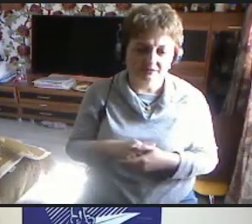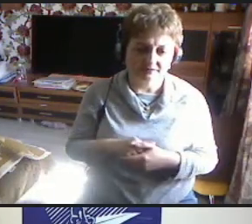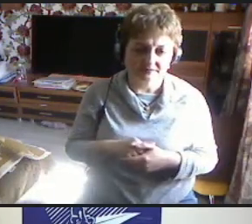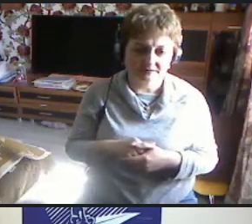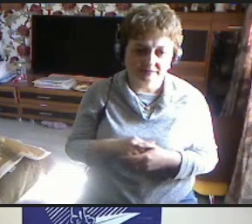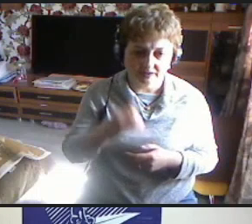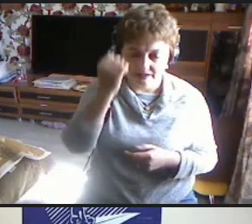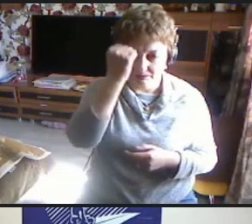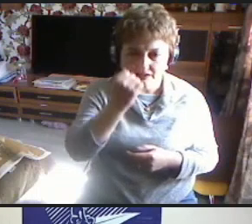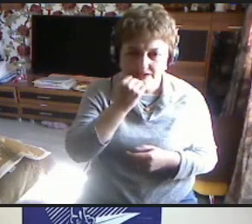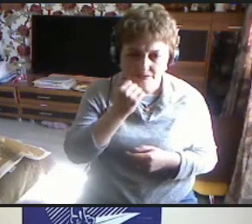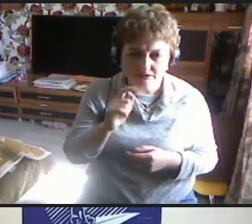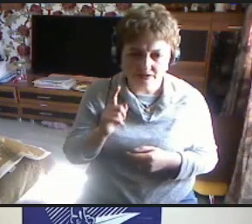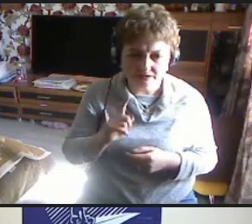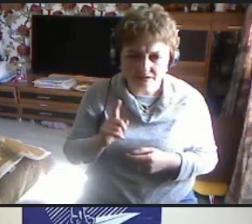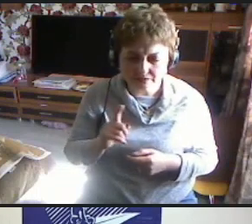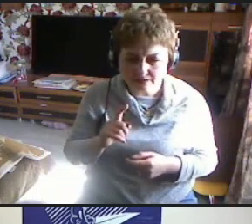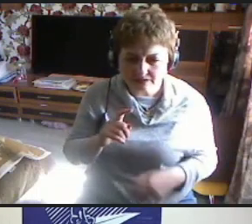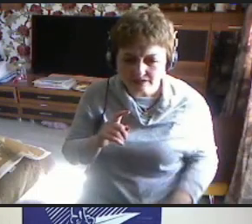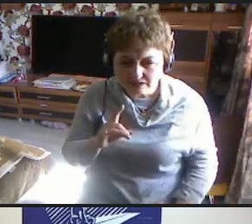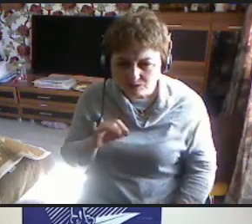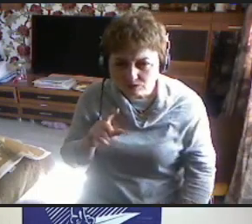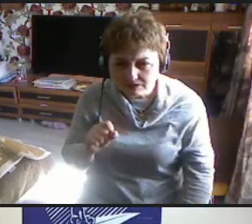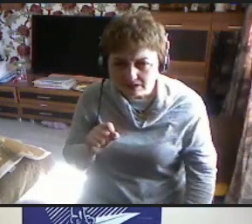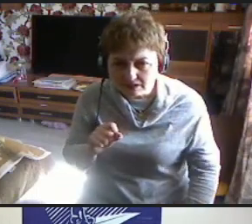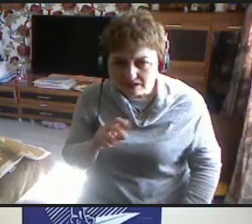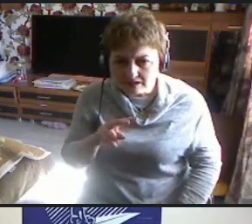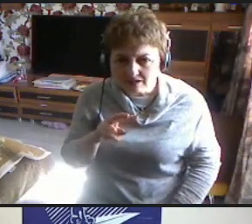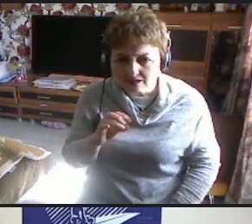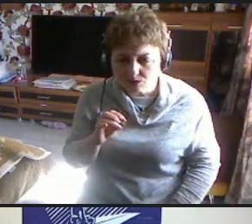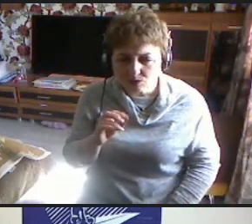за Роза Люксембург у нас? Спасибо. Это я уже все пошли.